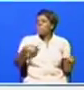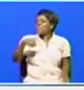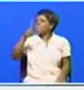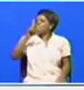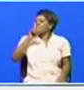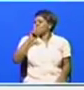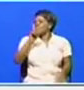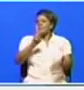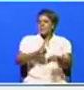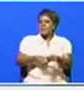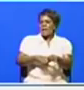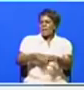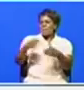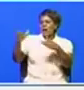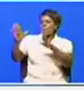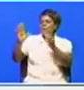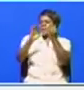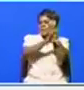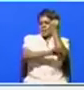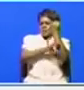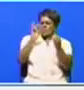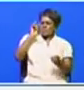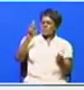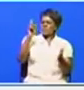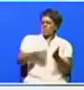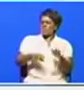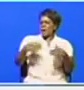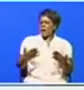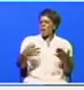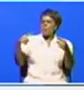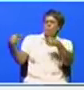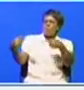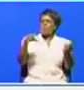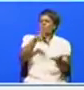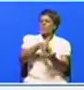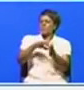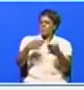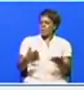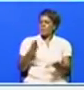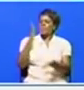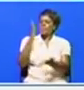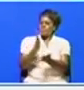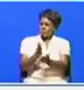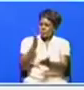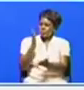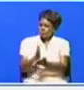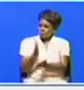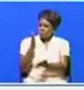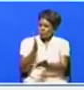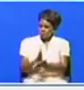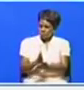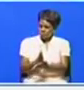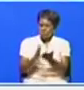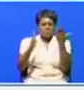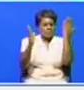Na ulipokuwa katika haya mataifa, tueleze uliona nini, ilikuwa vipi? Kusema ukweli,